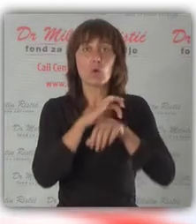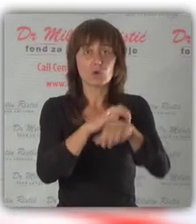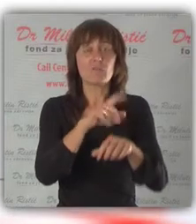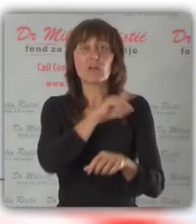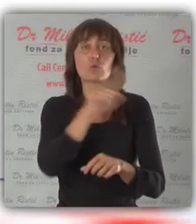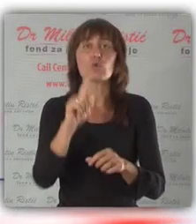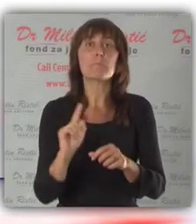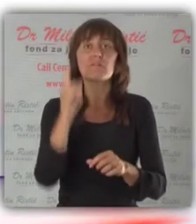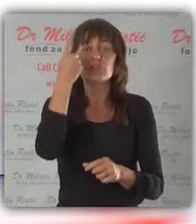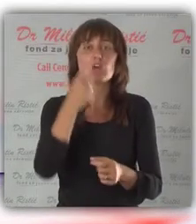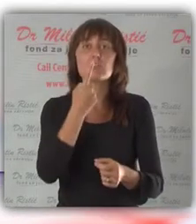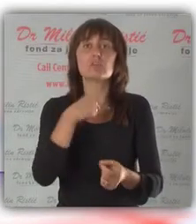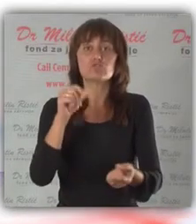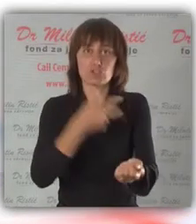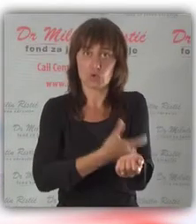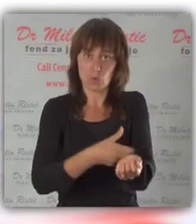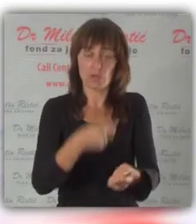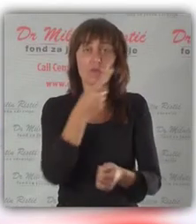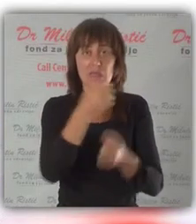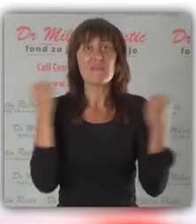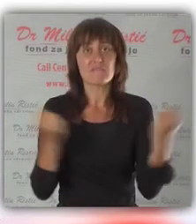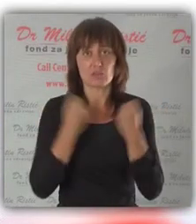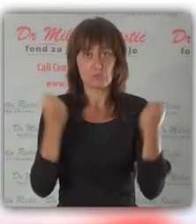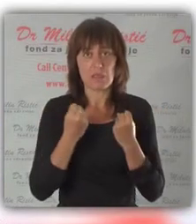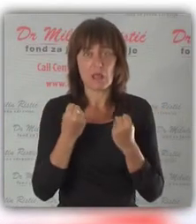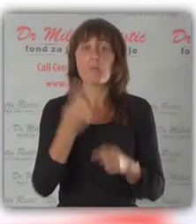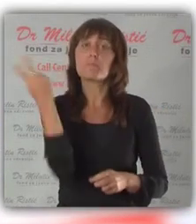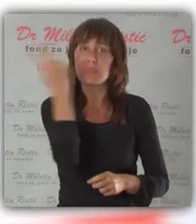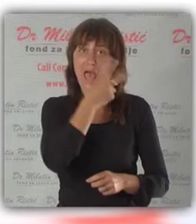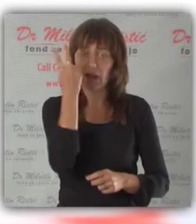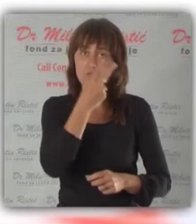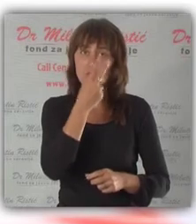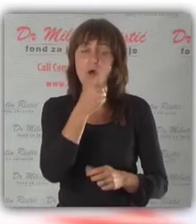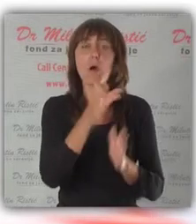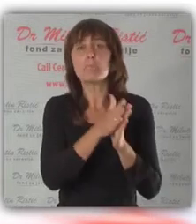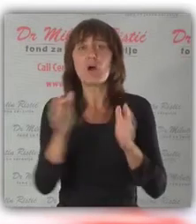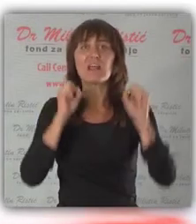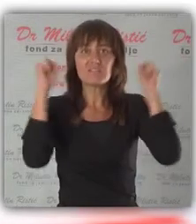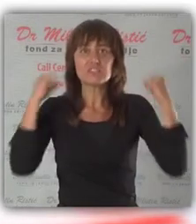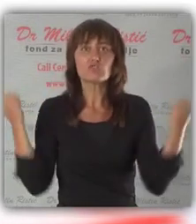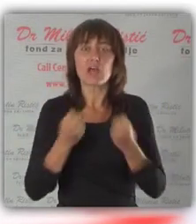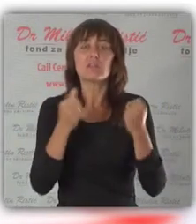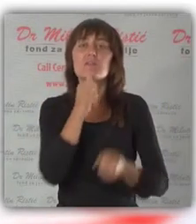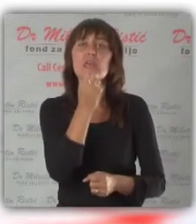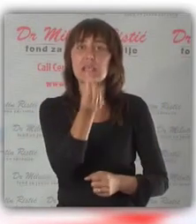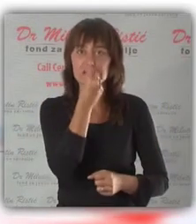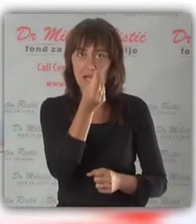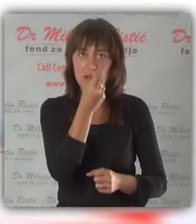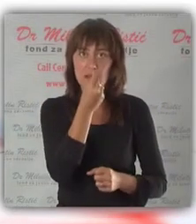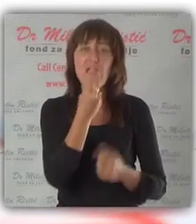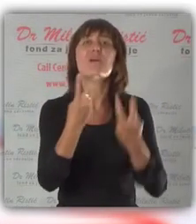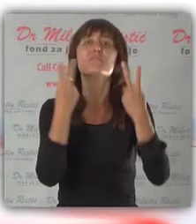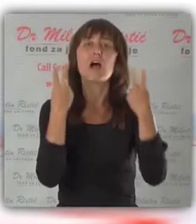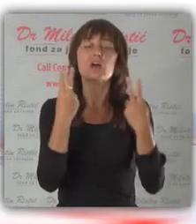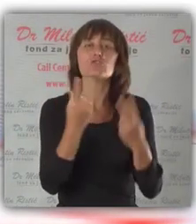koji mogu da dovedu do povećanja šećera u krvi i ketona tokom vežbanja. Naravno, pored fizičke aktivnosti i